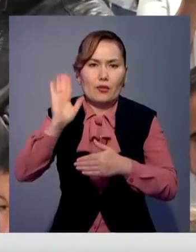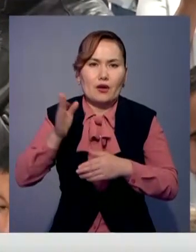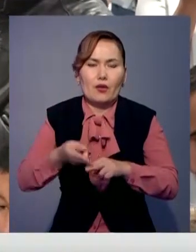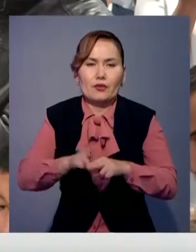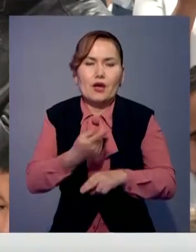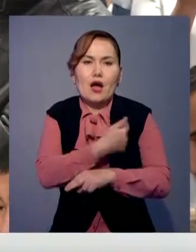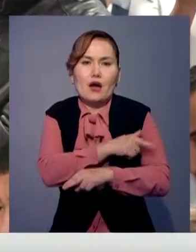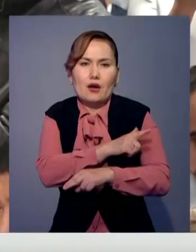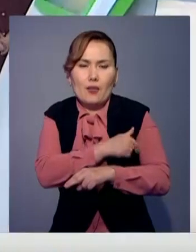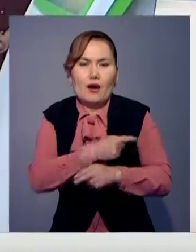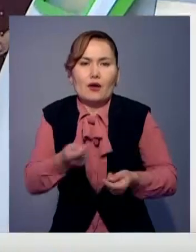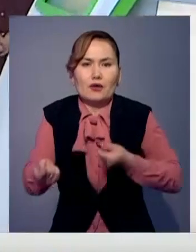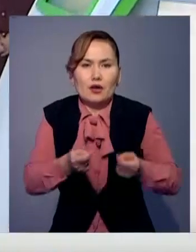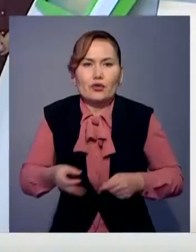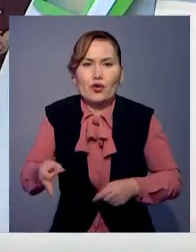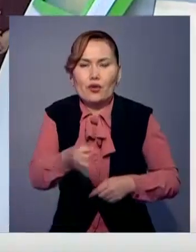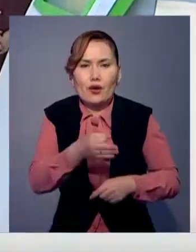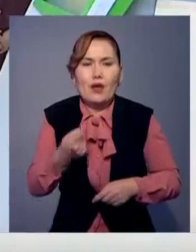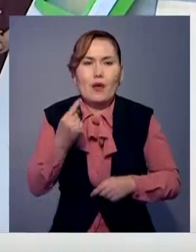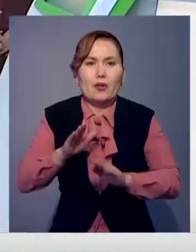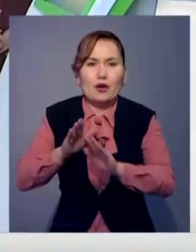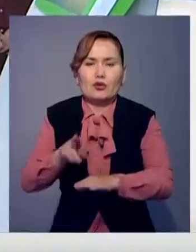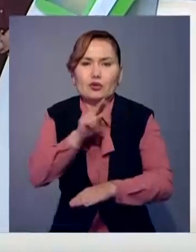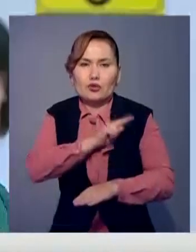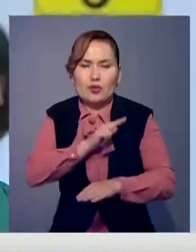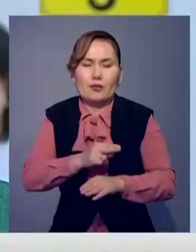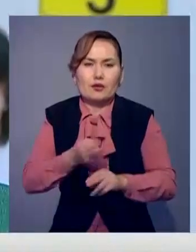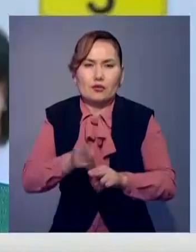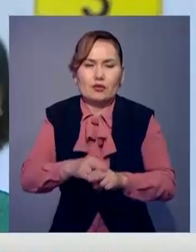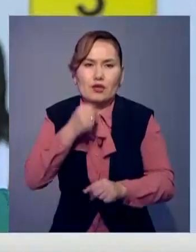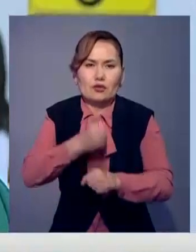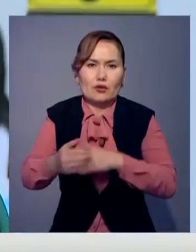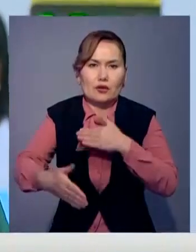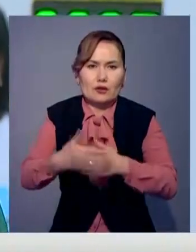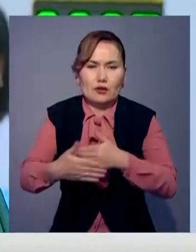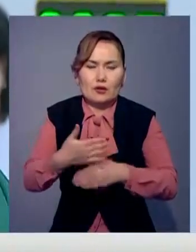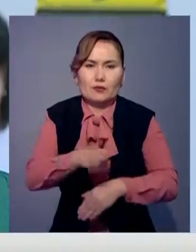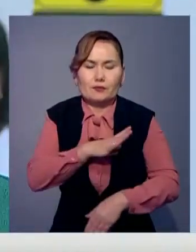сақтау саласына жетекшілік ететін облыс әкімінің бірінші орынбасарына да бүгін қатаң сөгіс берілді.